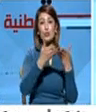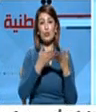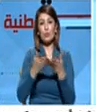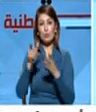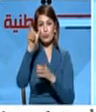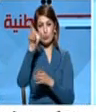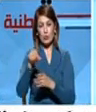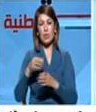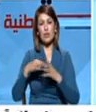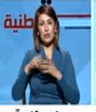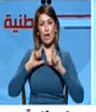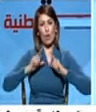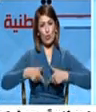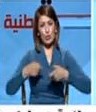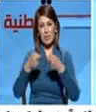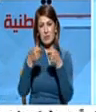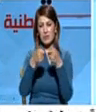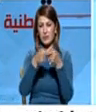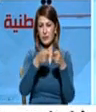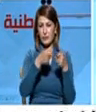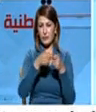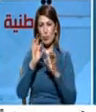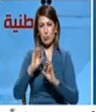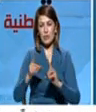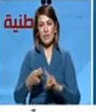بايصال مجموعه اخرى من ال يعني